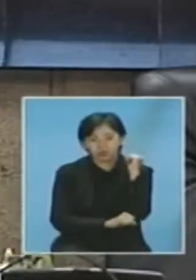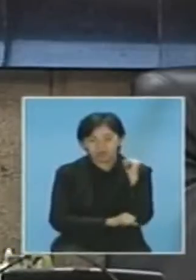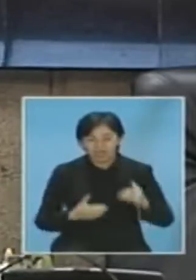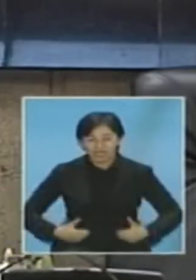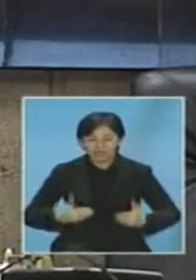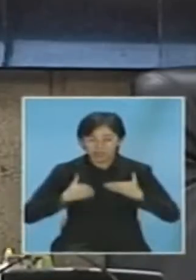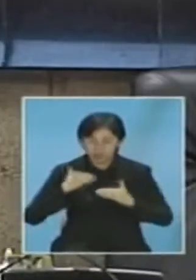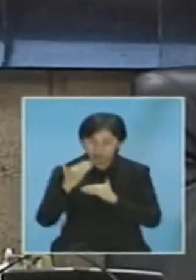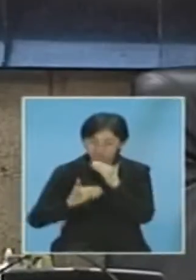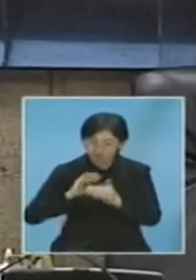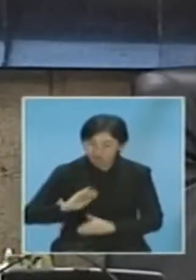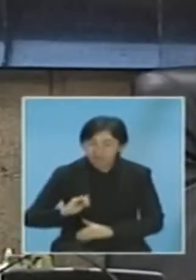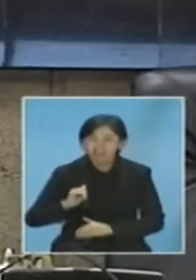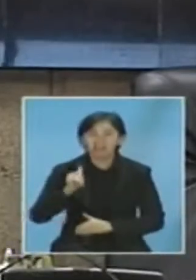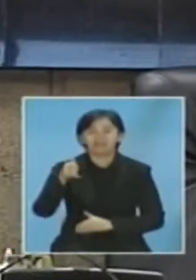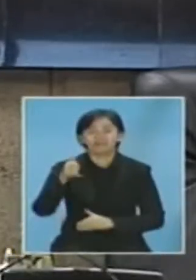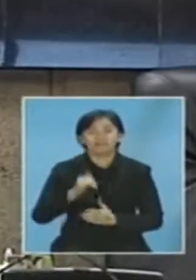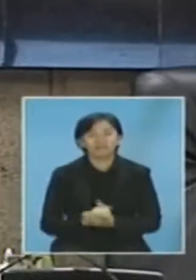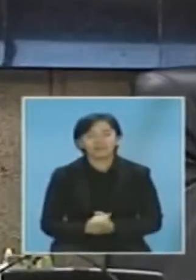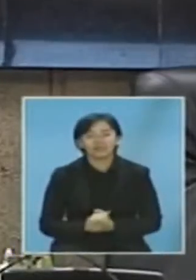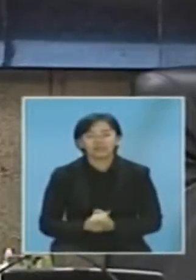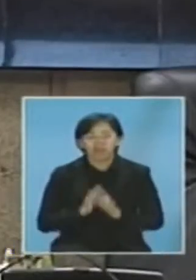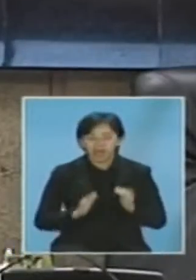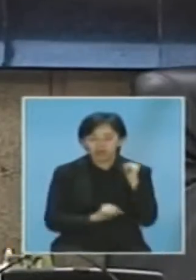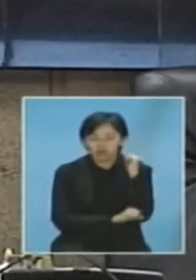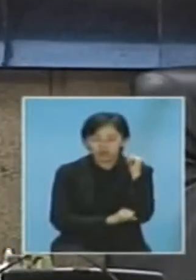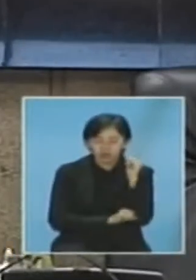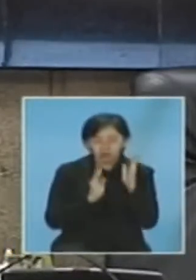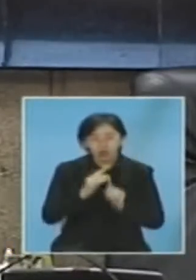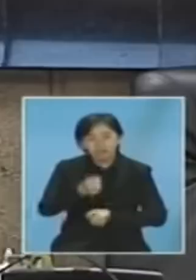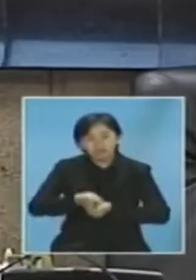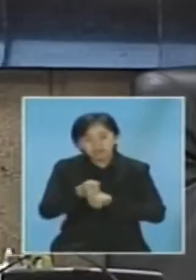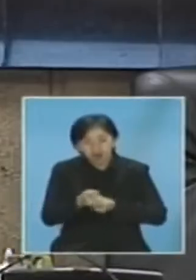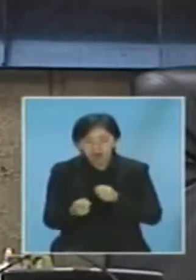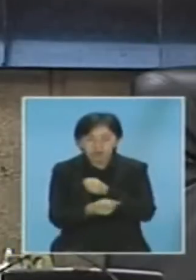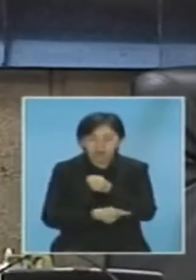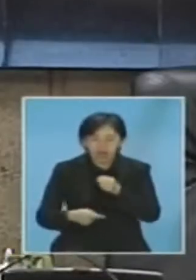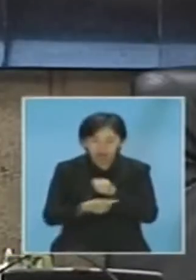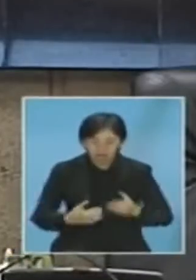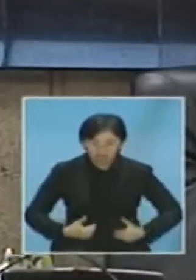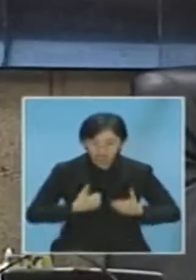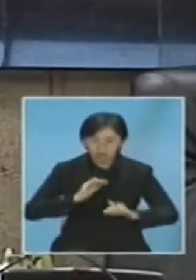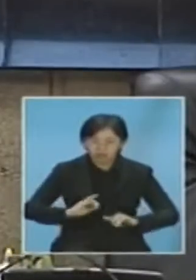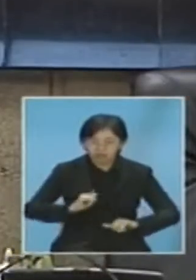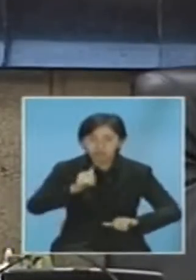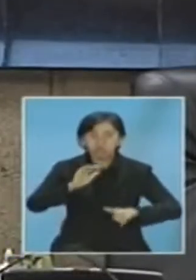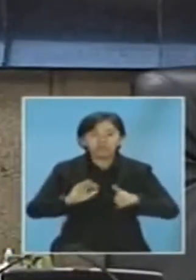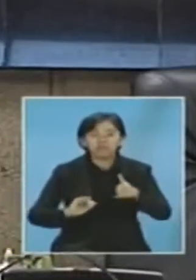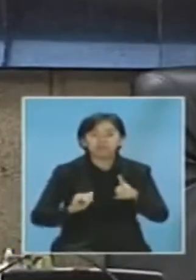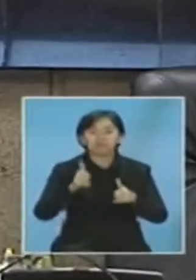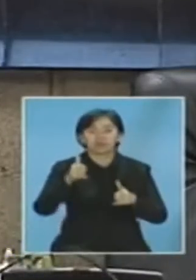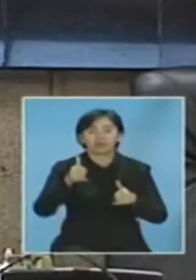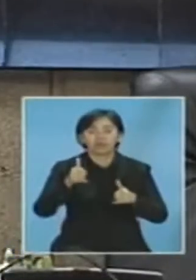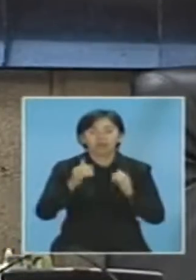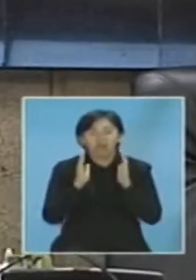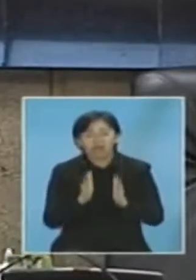ที่ดีขึ้นเหมือนคนอื่นๆให้ชาวไร่ชาวนาได้ลืมตาอ้าปากให้ผู้ที่เป็น